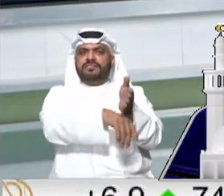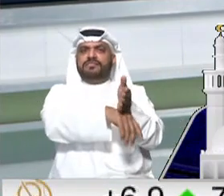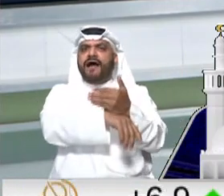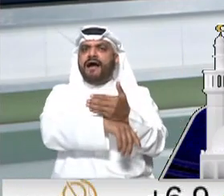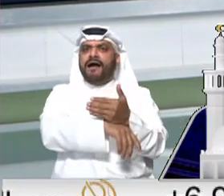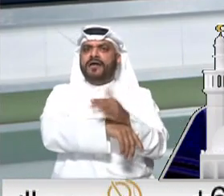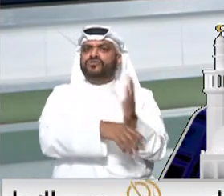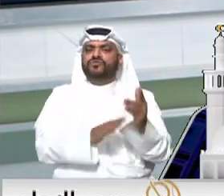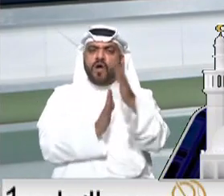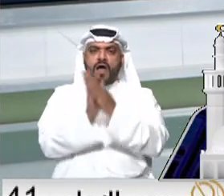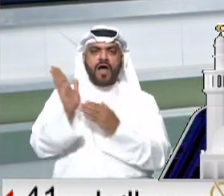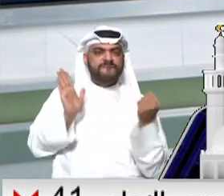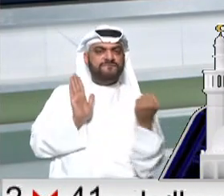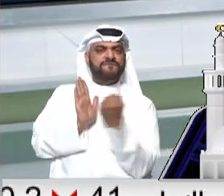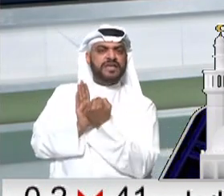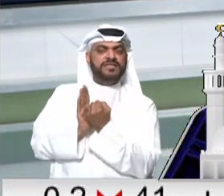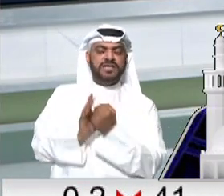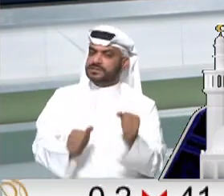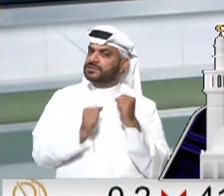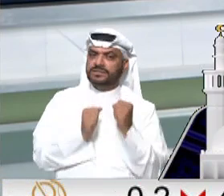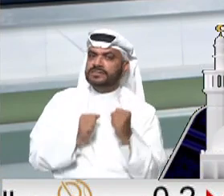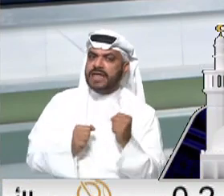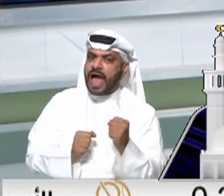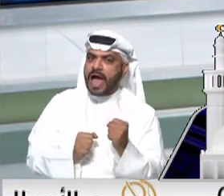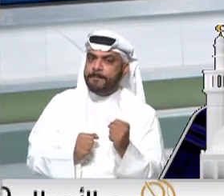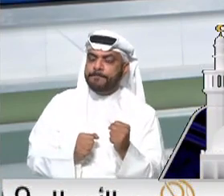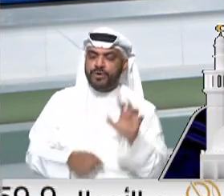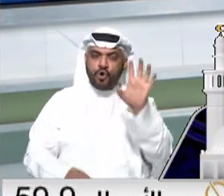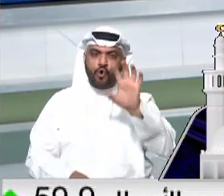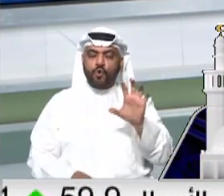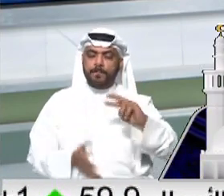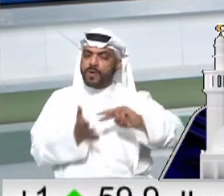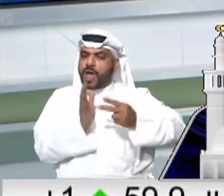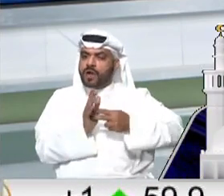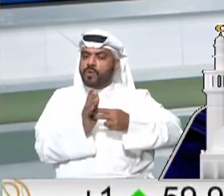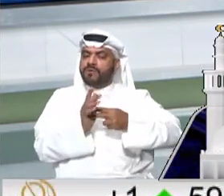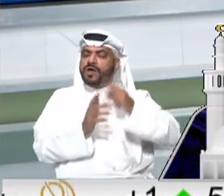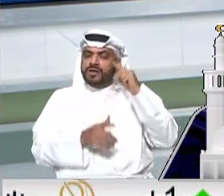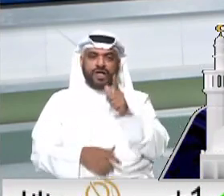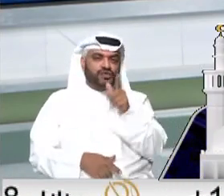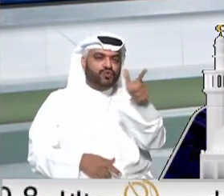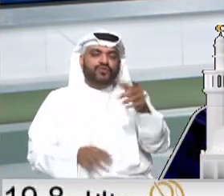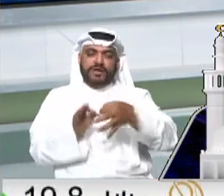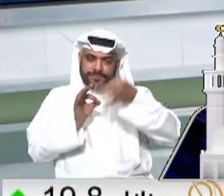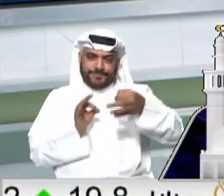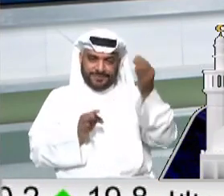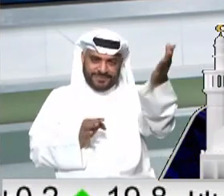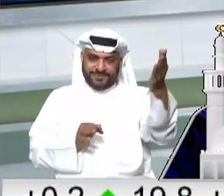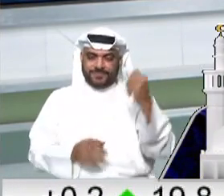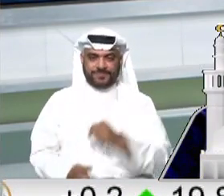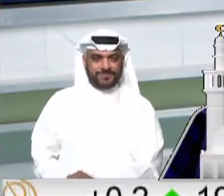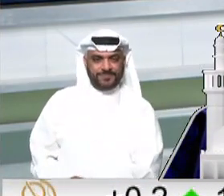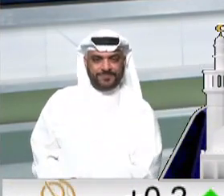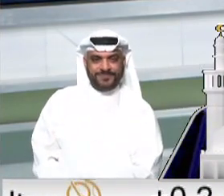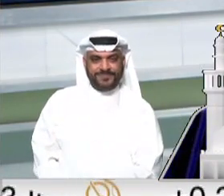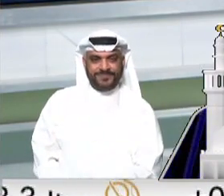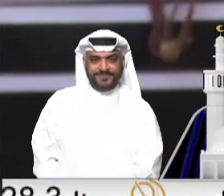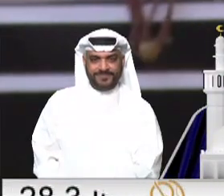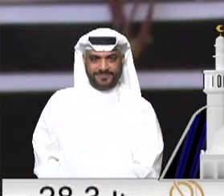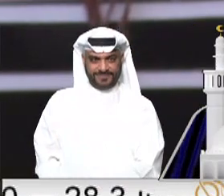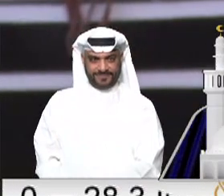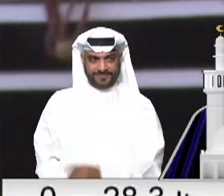الفيزا السياحيه في بعض الدول الاوروبيه المزيد من التفاصيل المتابعها في سياق التقرير التالي